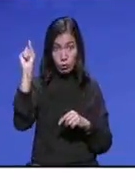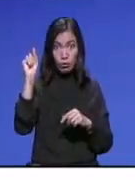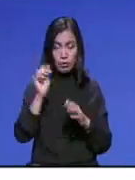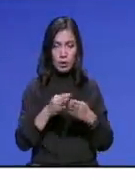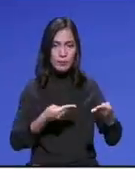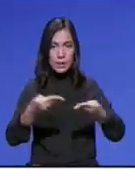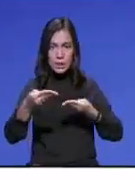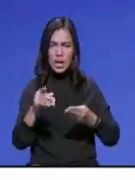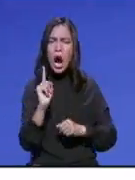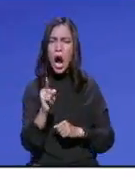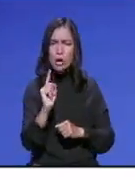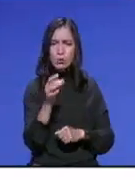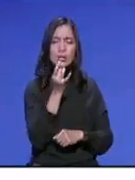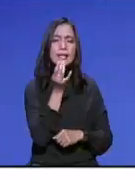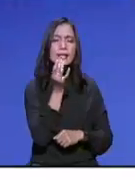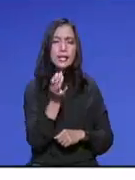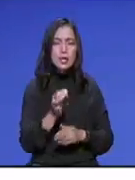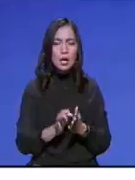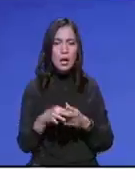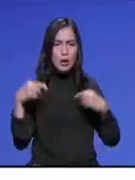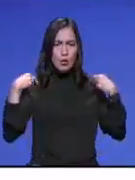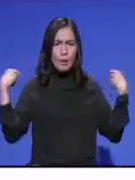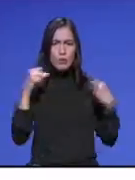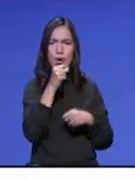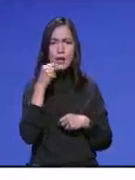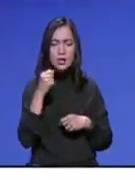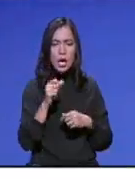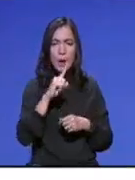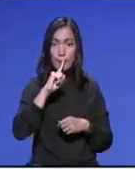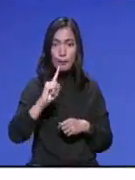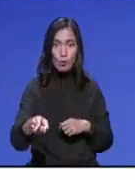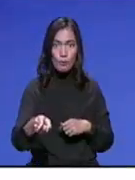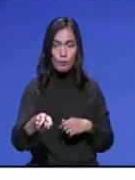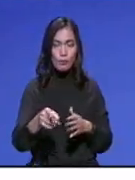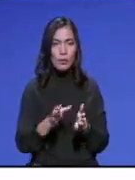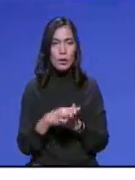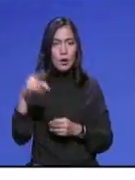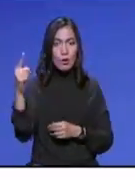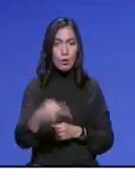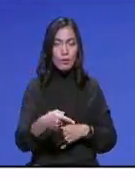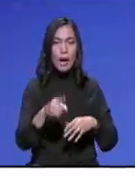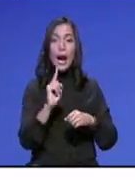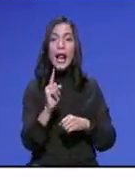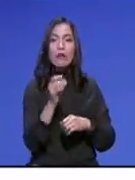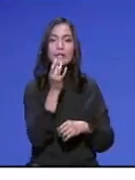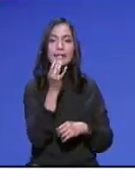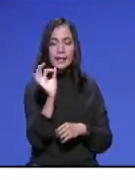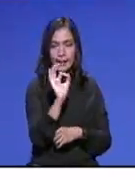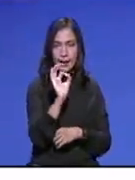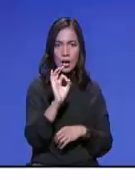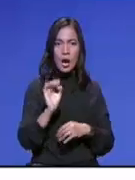harus berizin. Anies memastikan akan memberikan sanksi bagi siapapun yang menjalankan usaha tanpa izin.